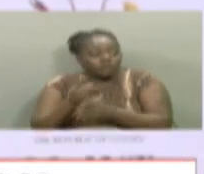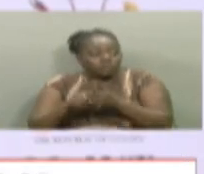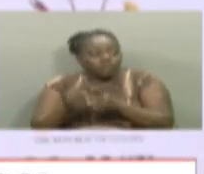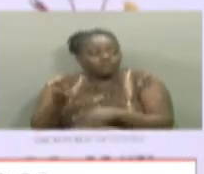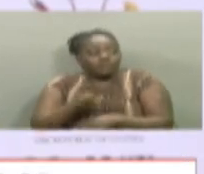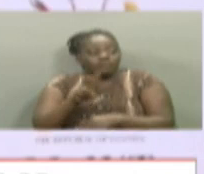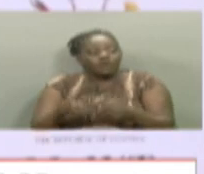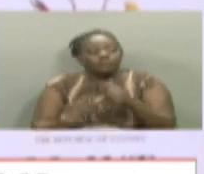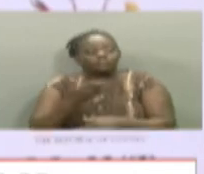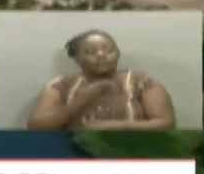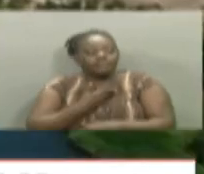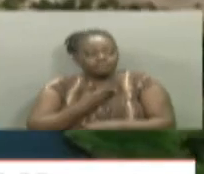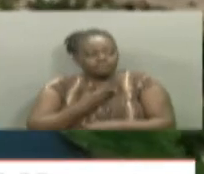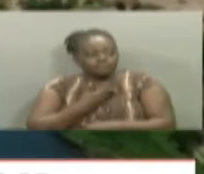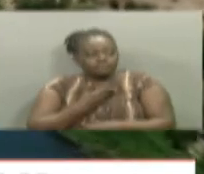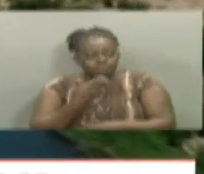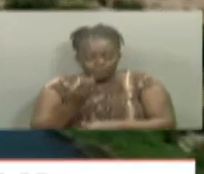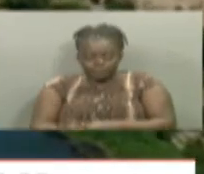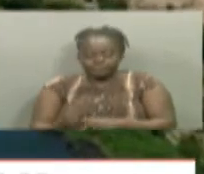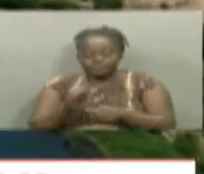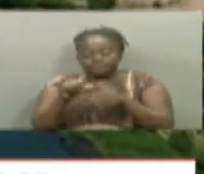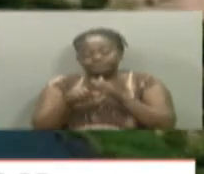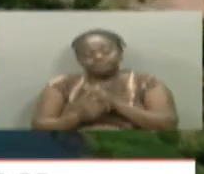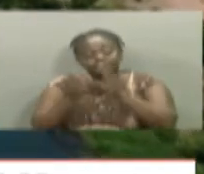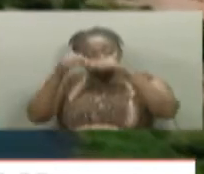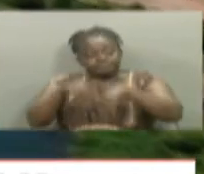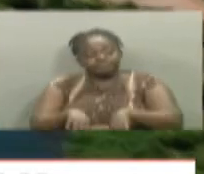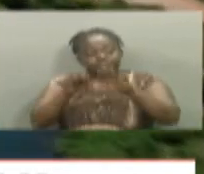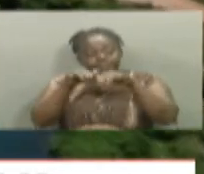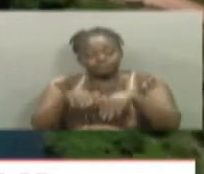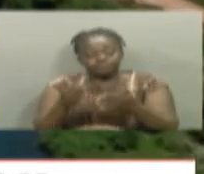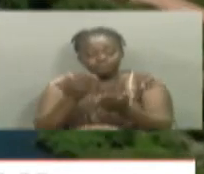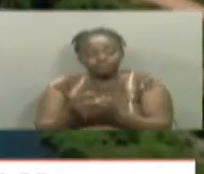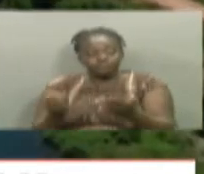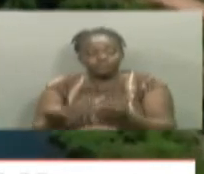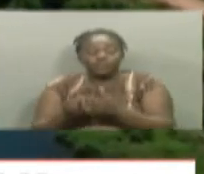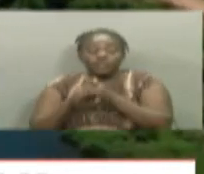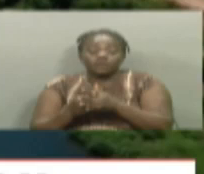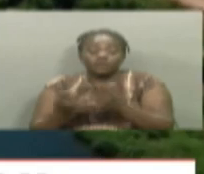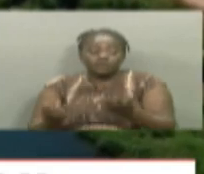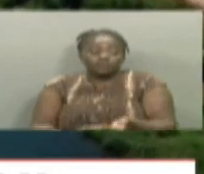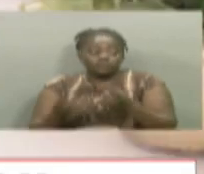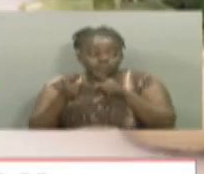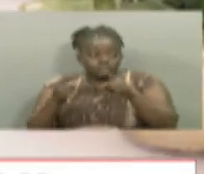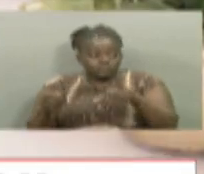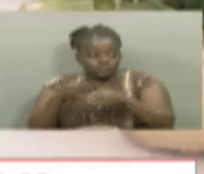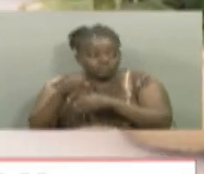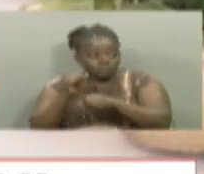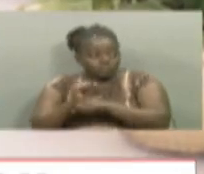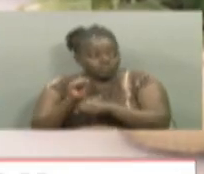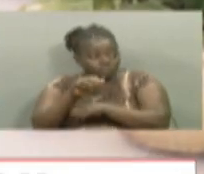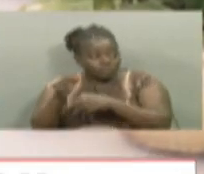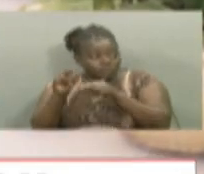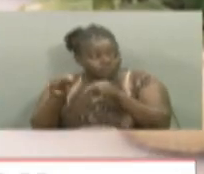gwe tukola ki gwe tulina. Bw'atyo ku nsonga ebbibiro lya Isimba si bayinginiya baffe abakugu okulaba nga batandika okwenyigira mu mirimu gino